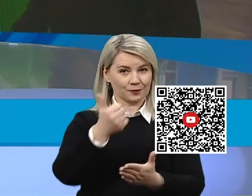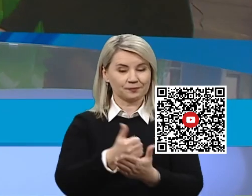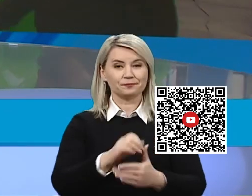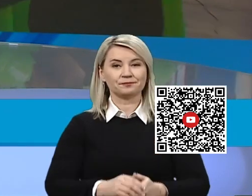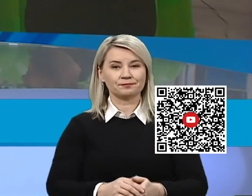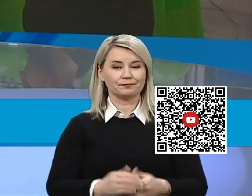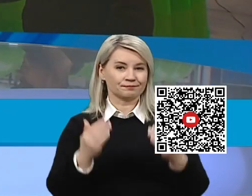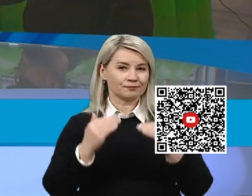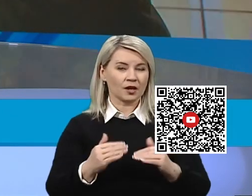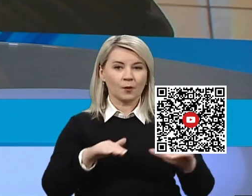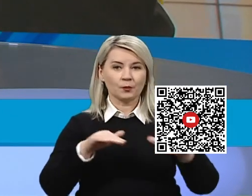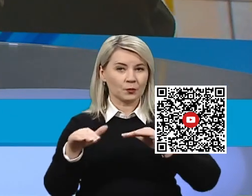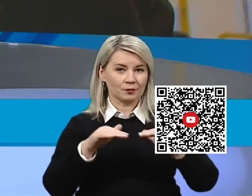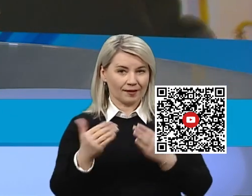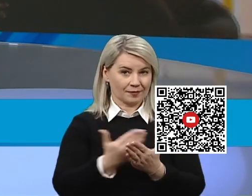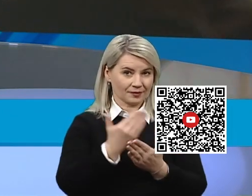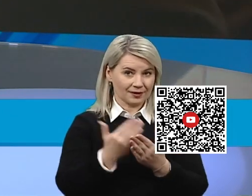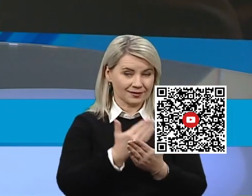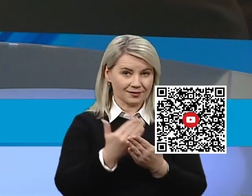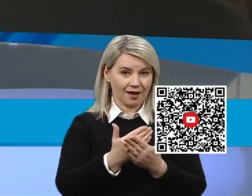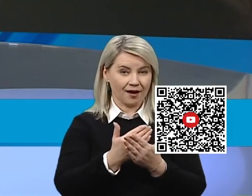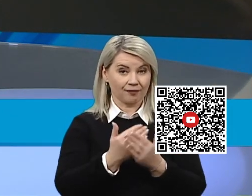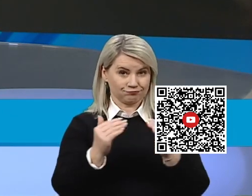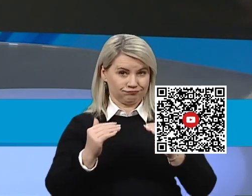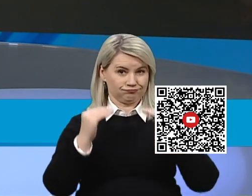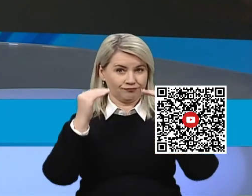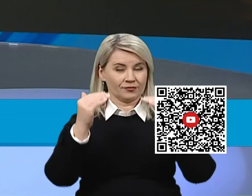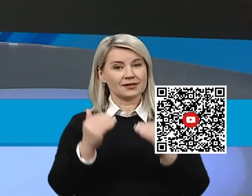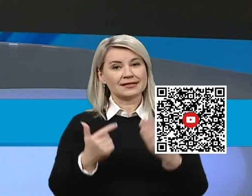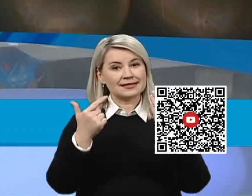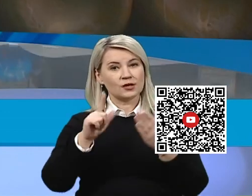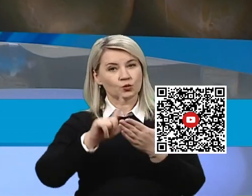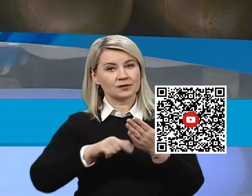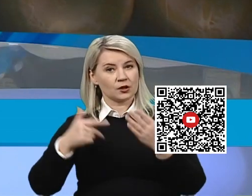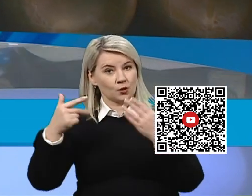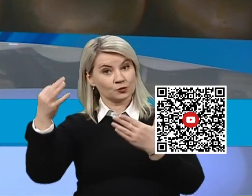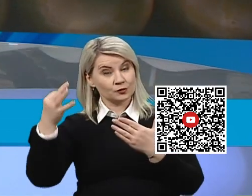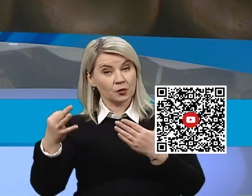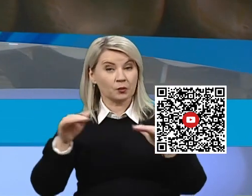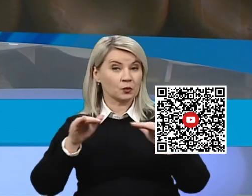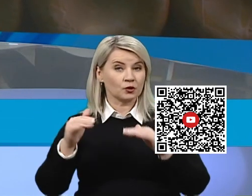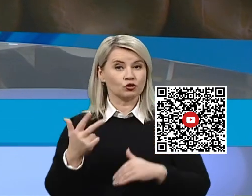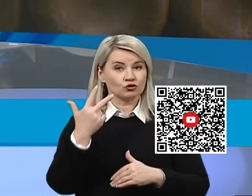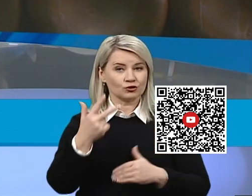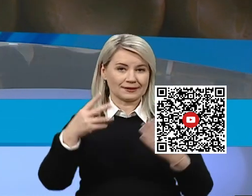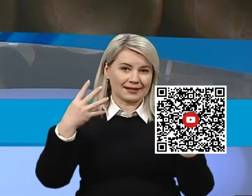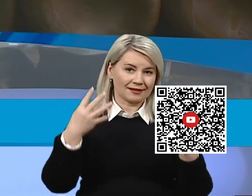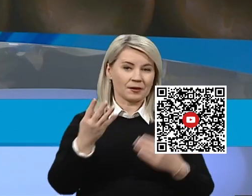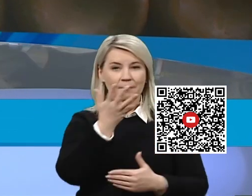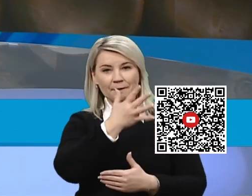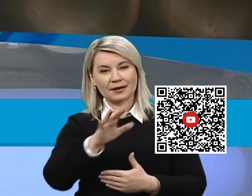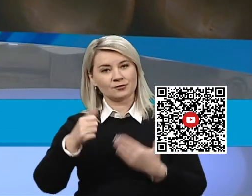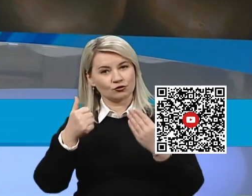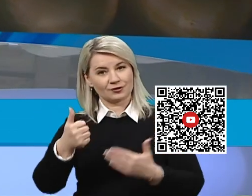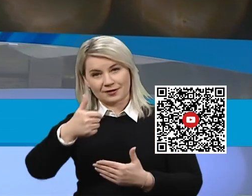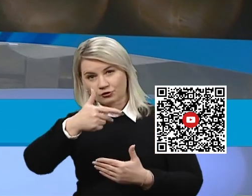kraji vzrostla ve čtvrtém čtvrtletí o 7,8% na 39 563 koruny.